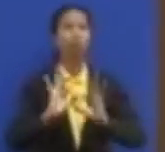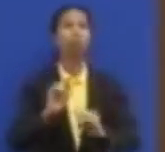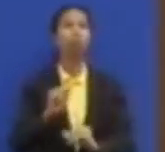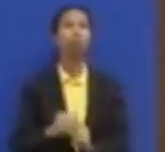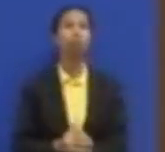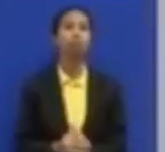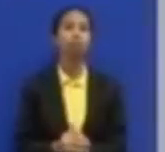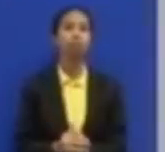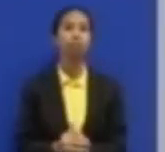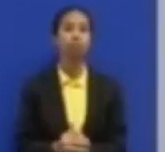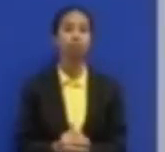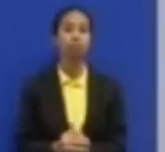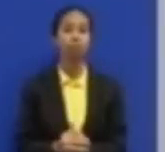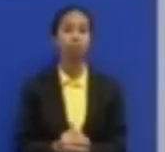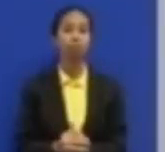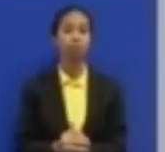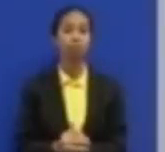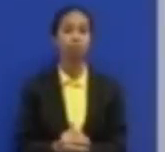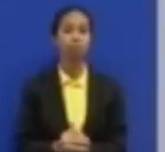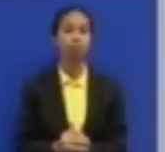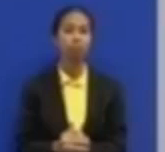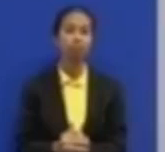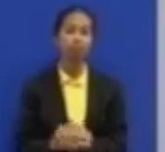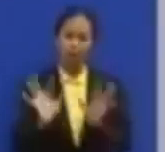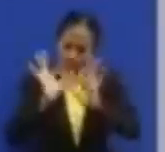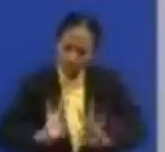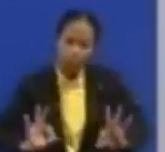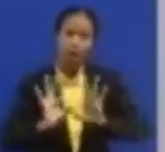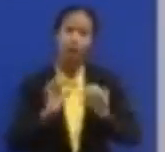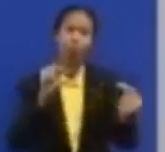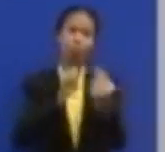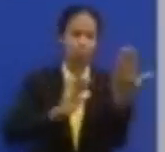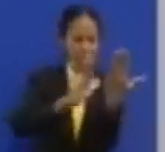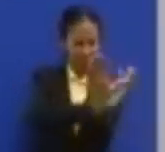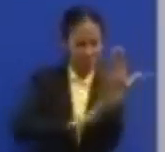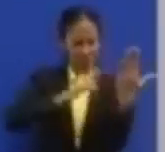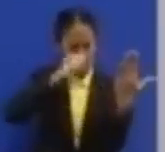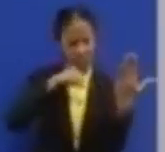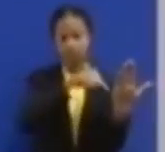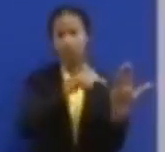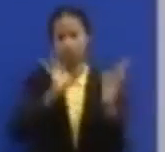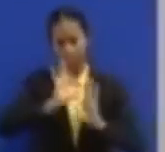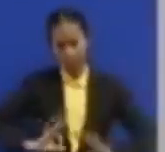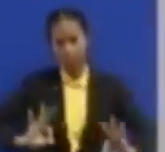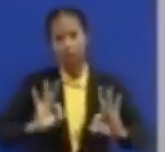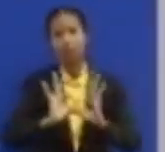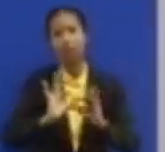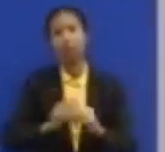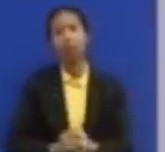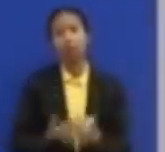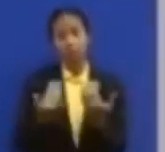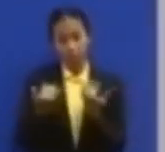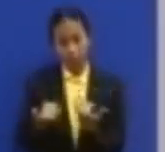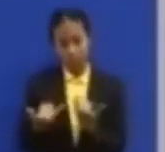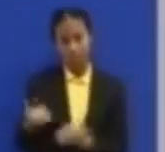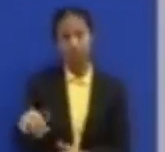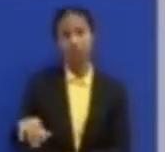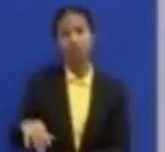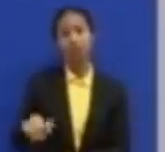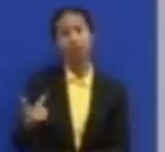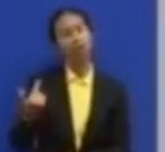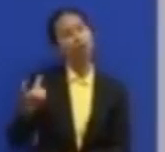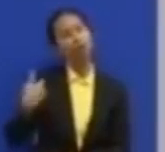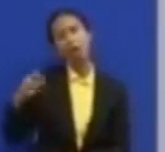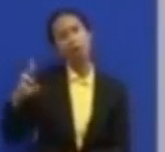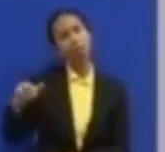ป็นความสำคัญของประเทศชาติของเราเราไม่มีสภาแห่งนี้มาหลายปีแล้วครับท่านประธ